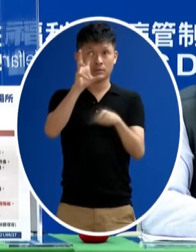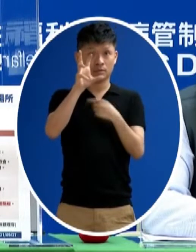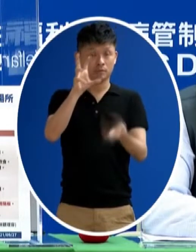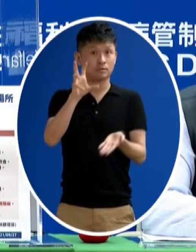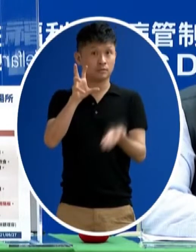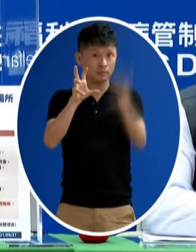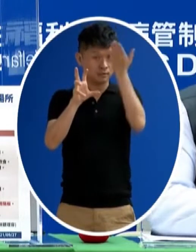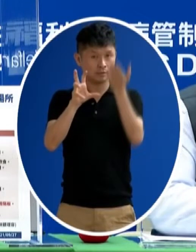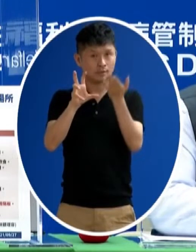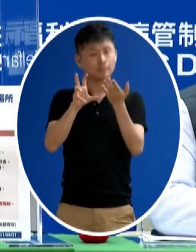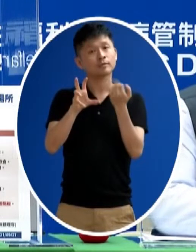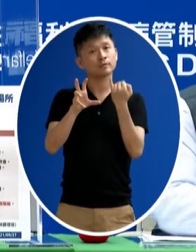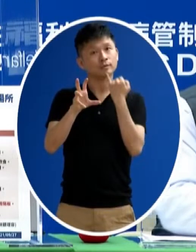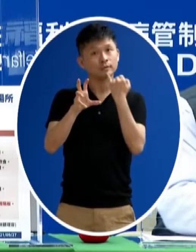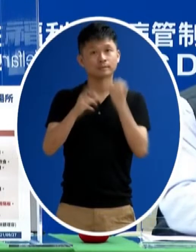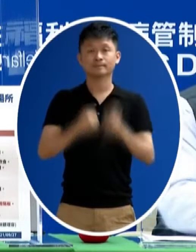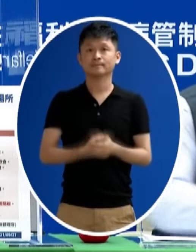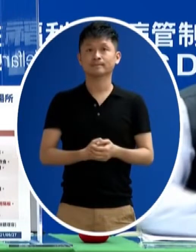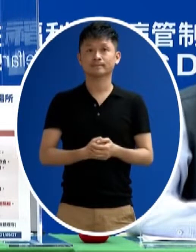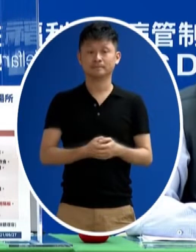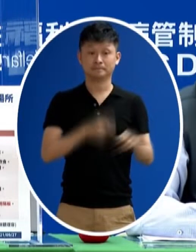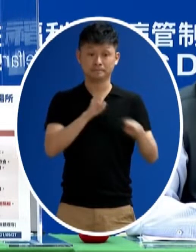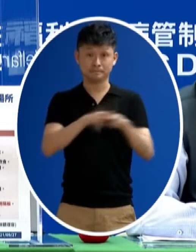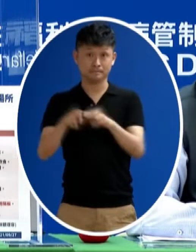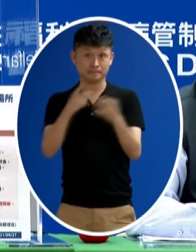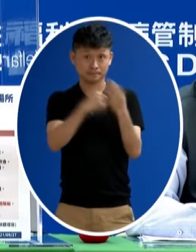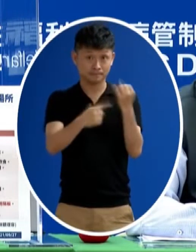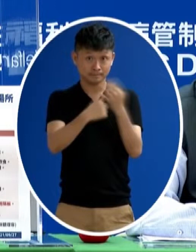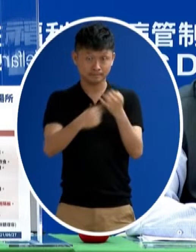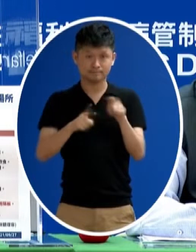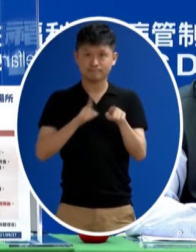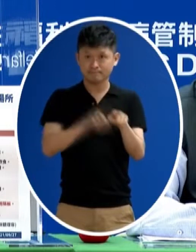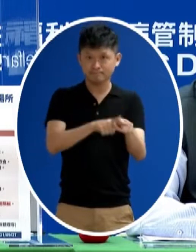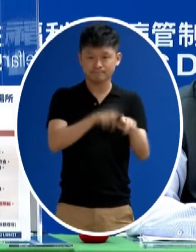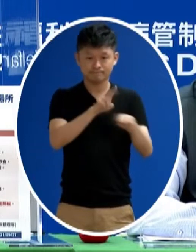制。好，那以实际的座位数入座。